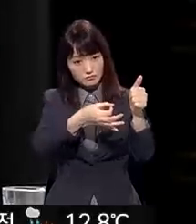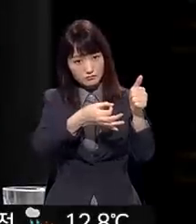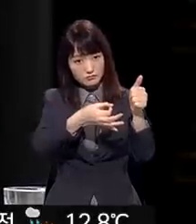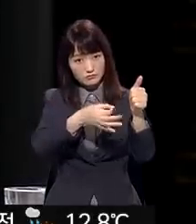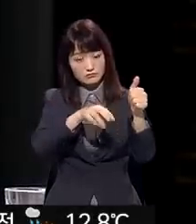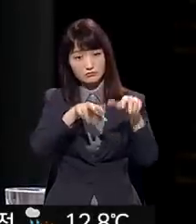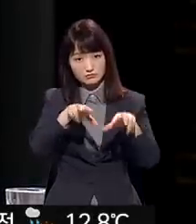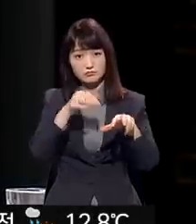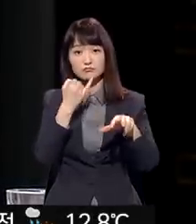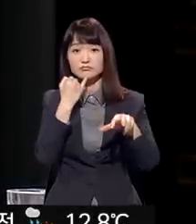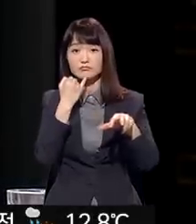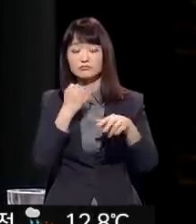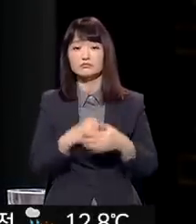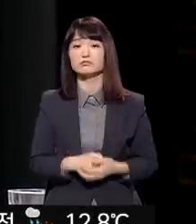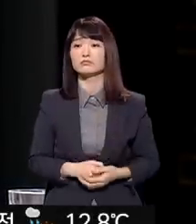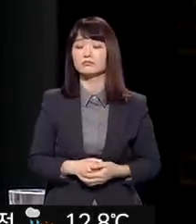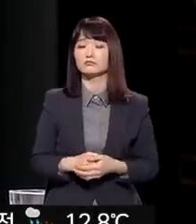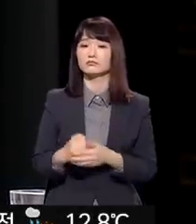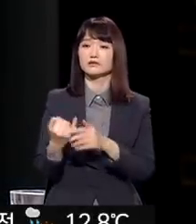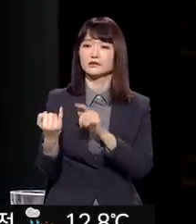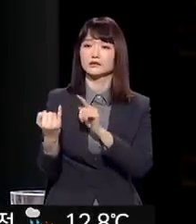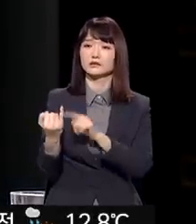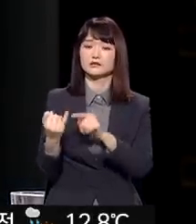훈훈하죠. 하지만 여성은